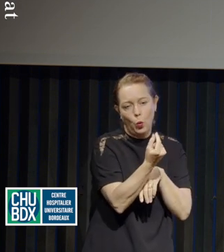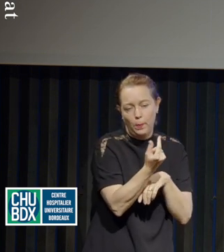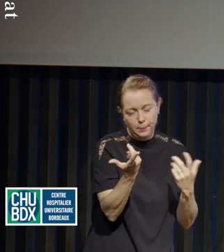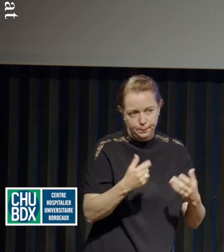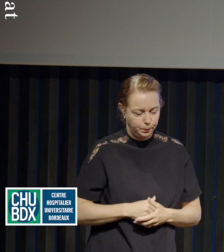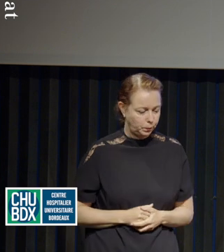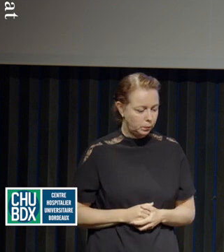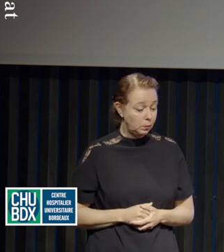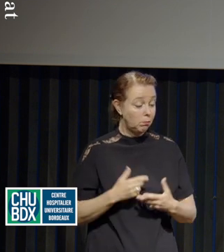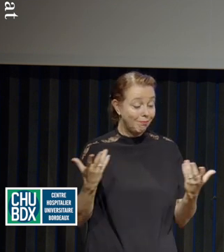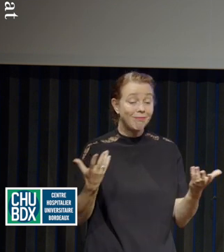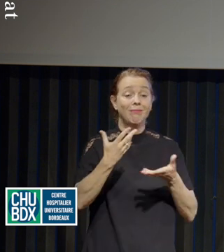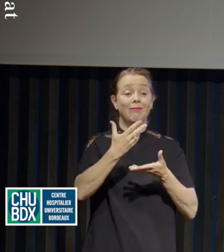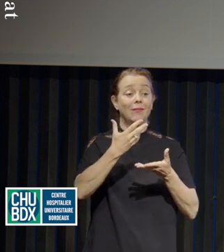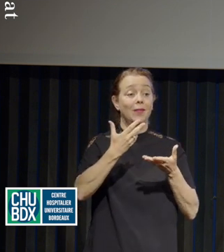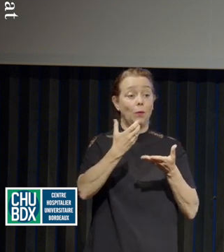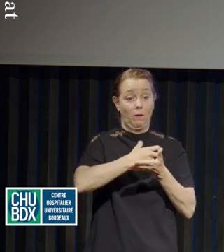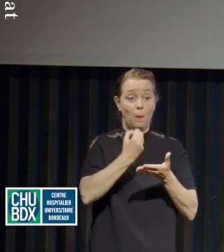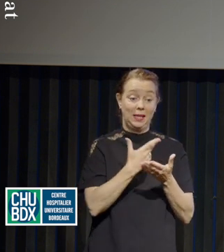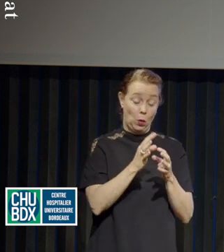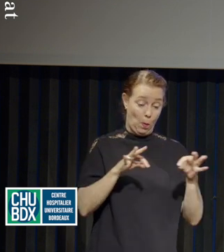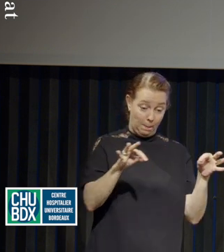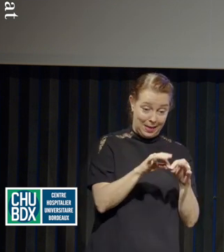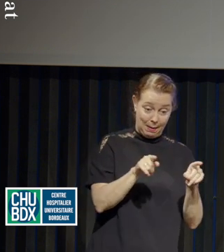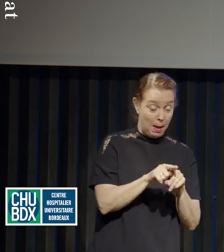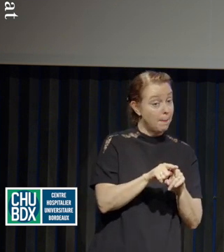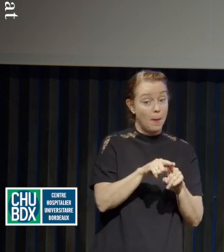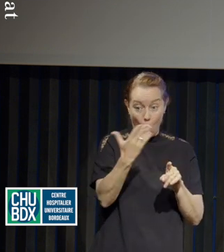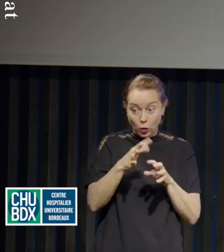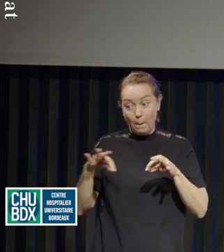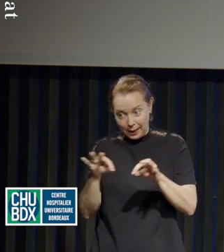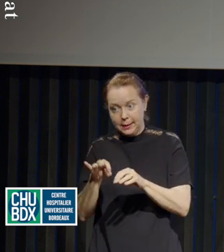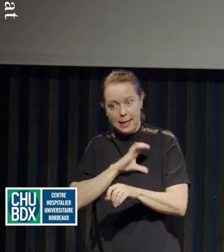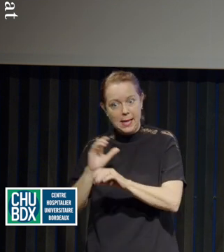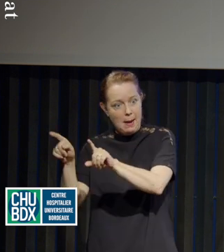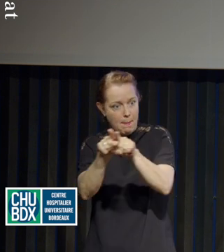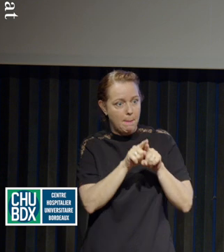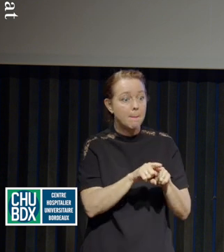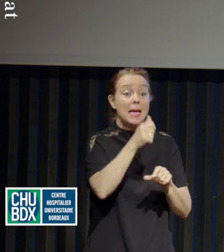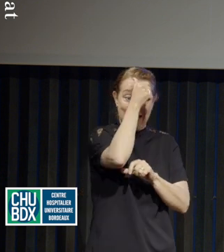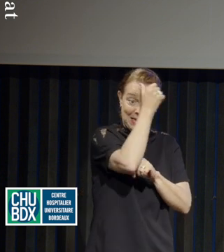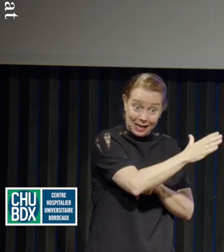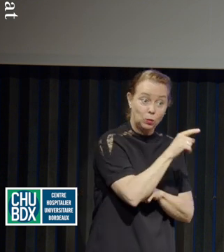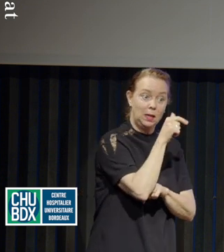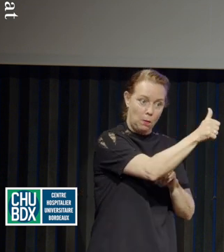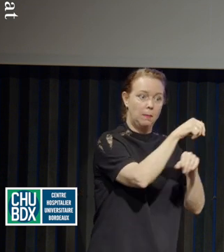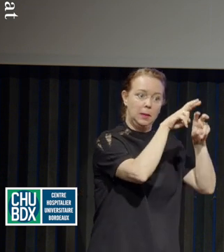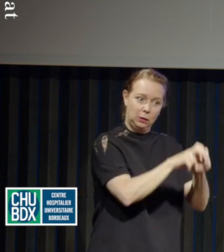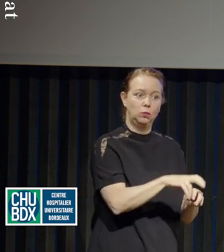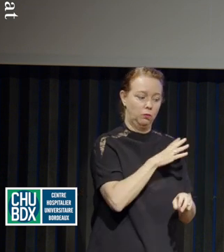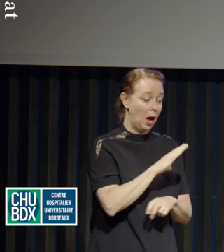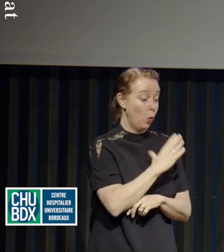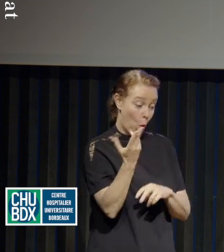été répliquées dans d'autres pays, dans d'autres cohortes, en particulier aux États-Unis, donc à travers également une autre